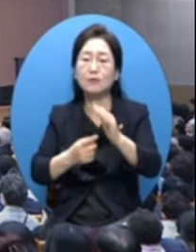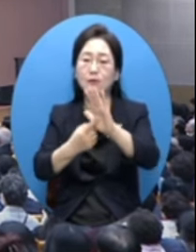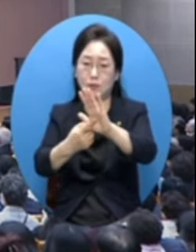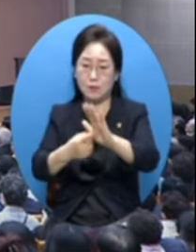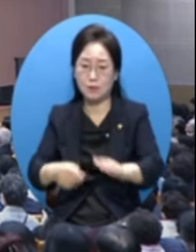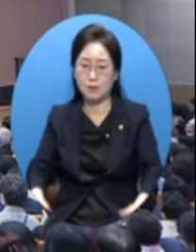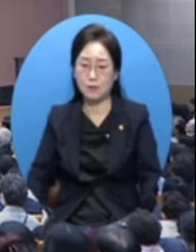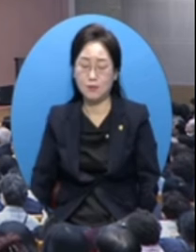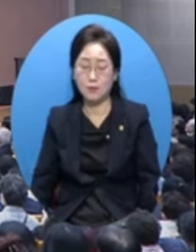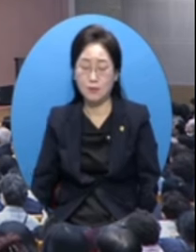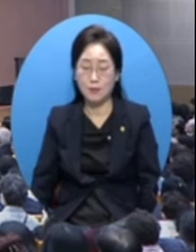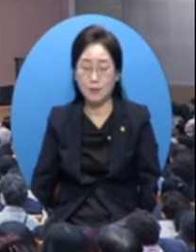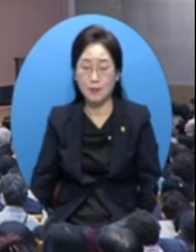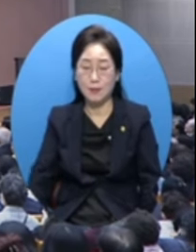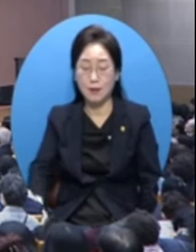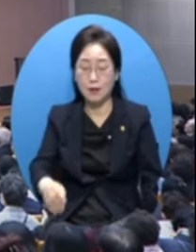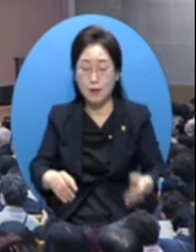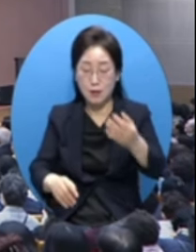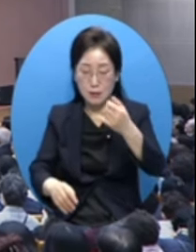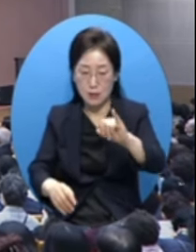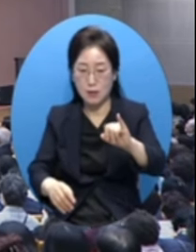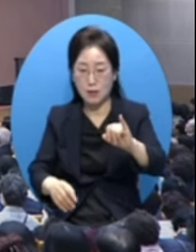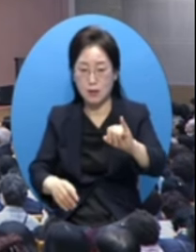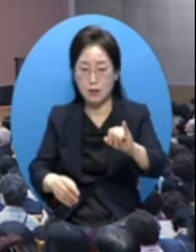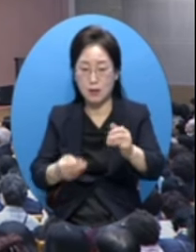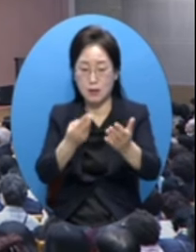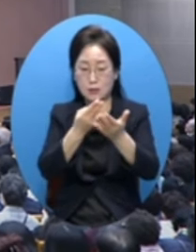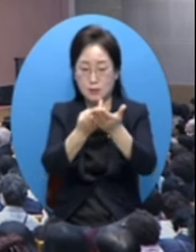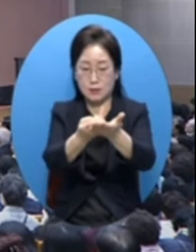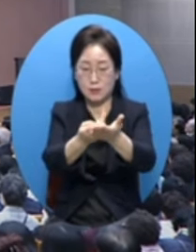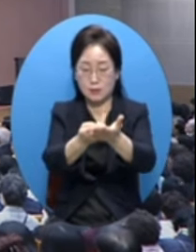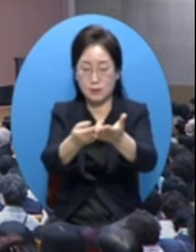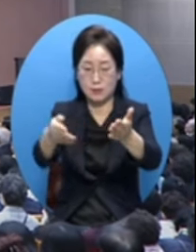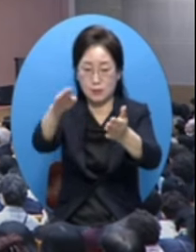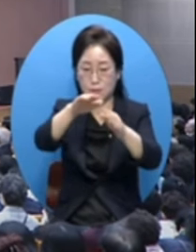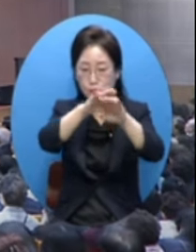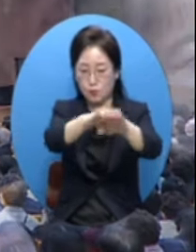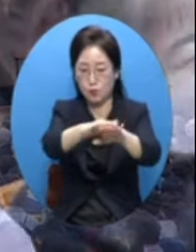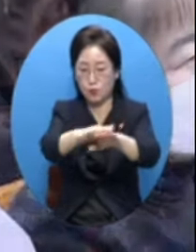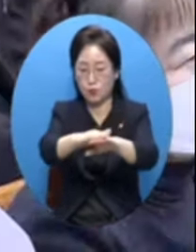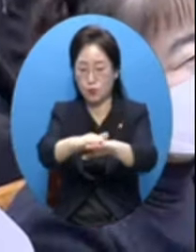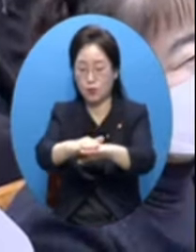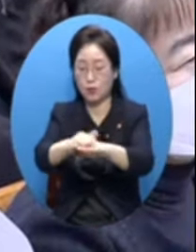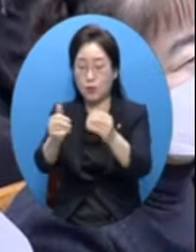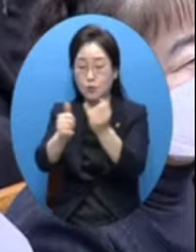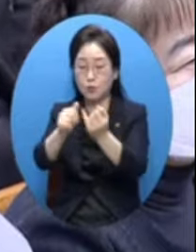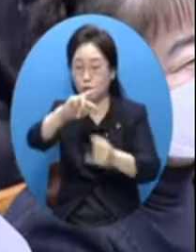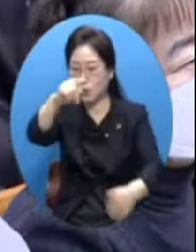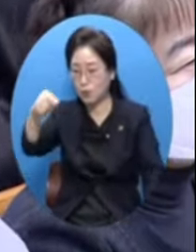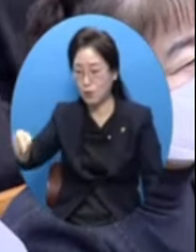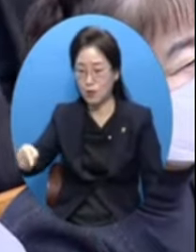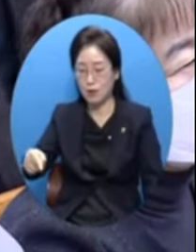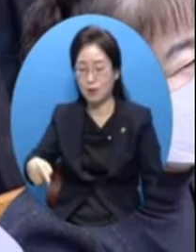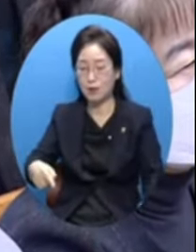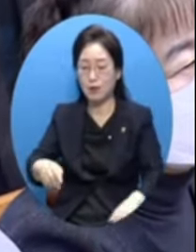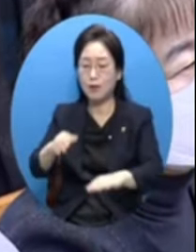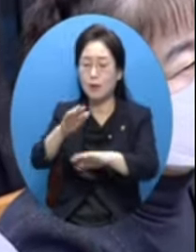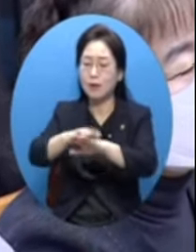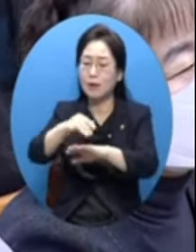이제 유해실에 맡기고 돌아올 때 목사님과 사모님들은 두 아이들을 위해